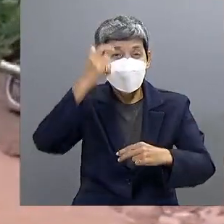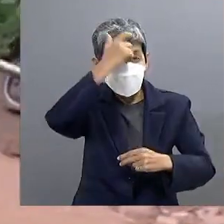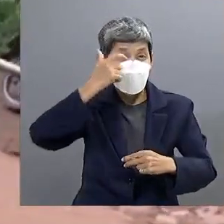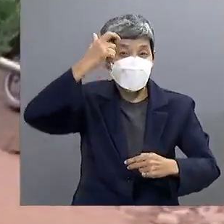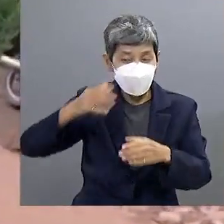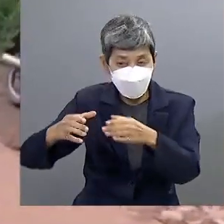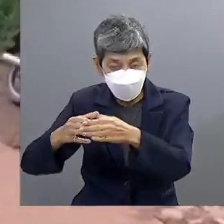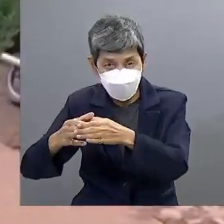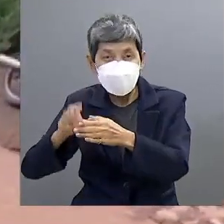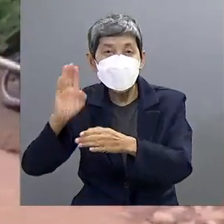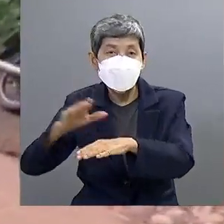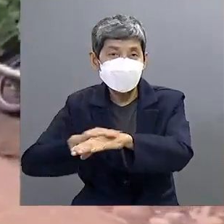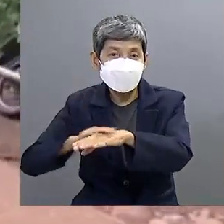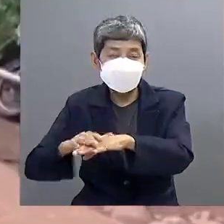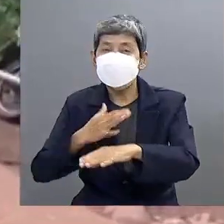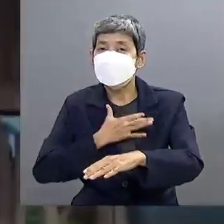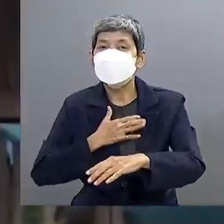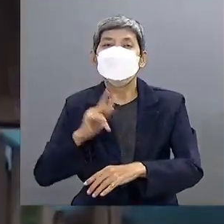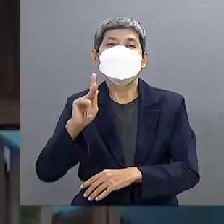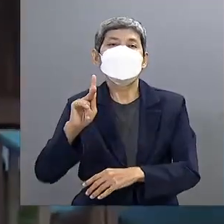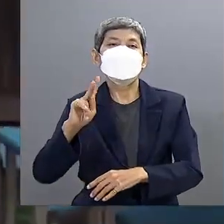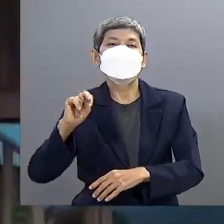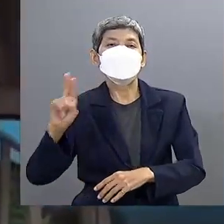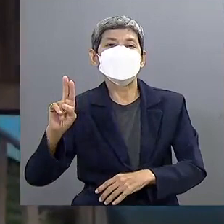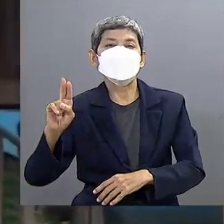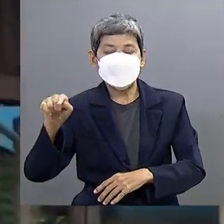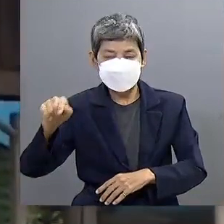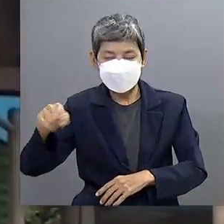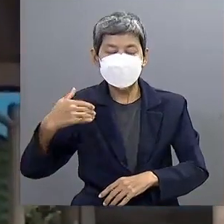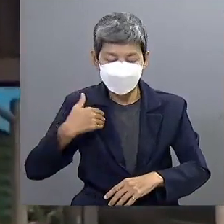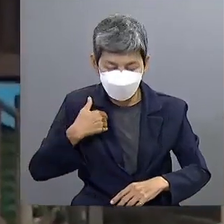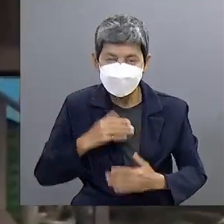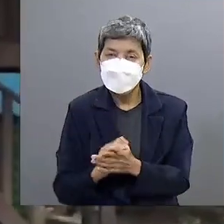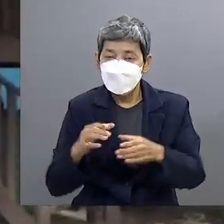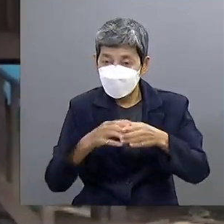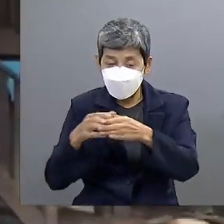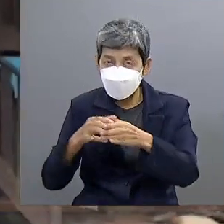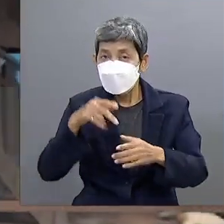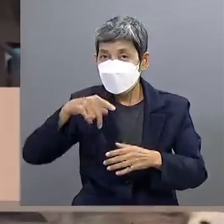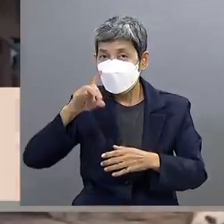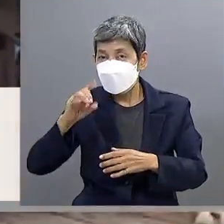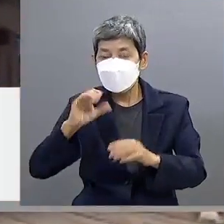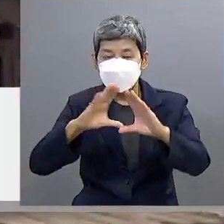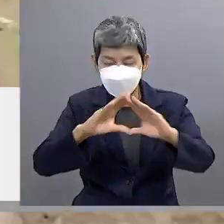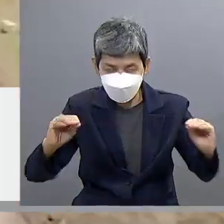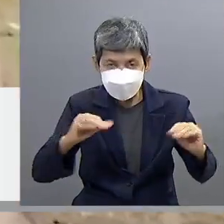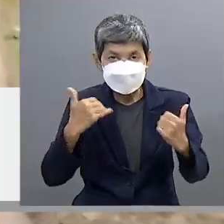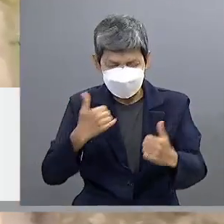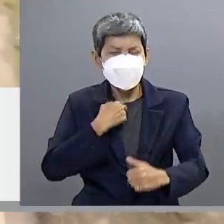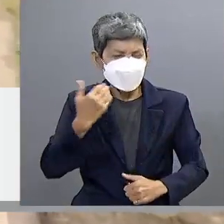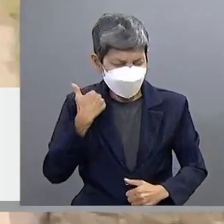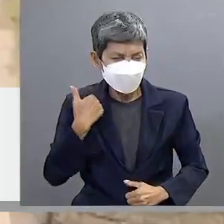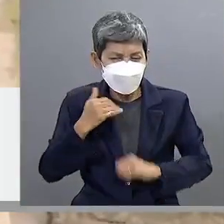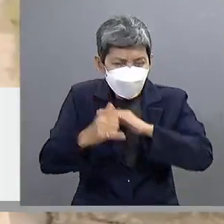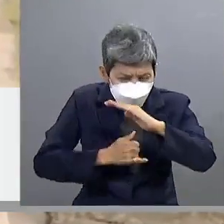สหภาพแห่งชาติกะเหรี่ยงหรือว่าเคเอ็นยูอูกองกำลัง k n d oและกองกำลัง pdfสงบลงแต่ก็ยังมีผู้หนีภัยการสู้